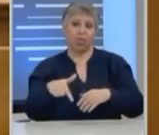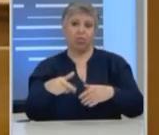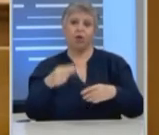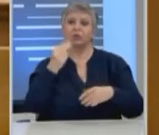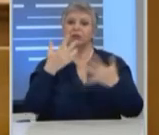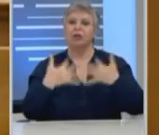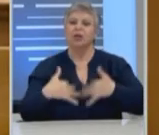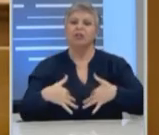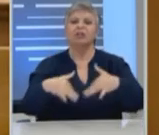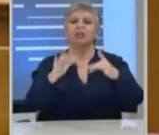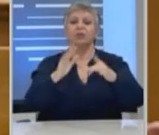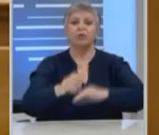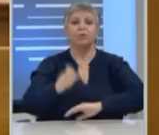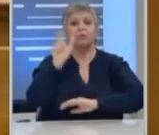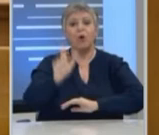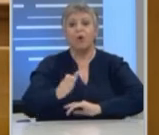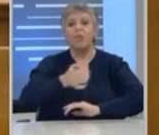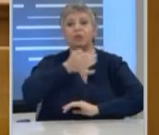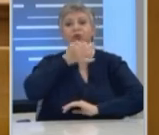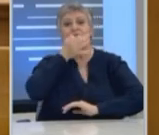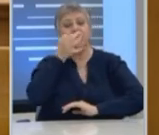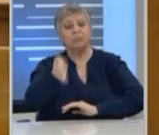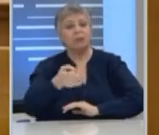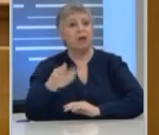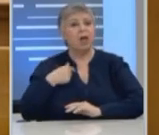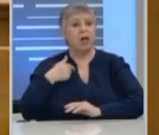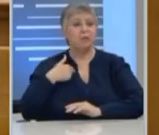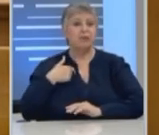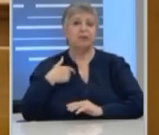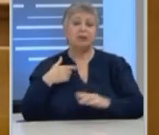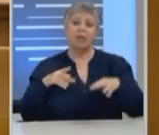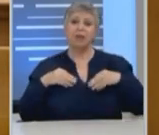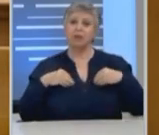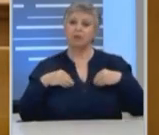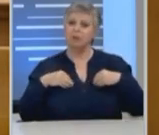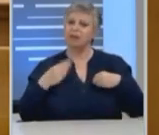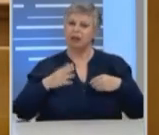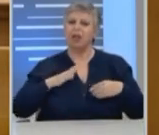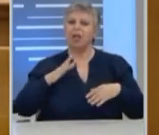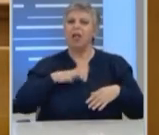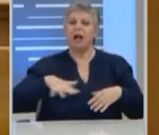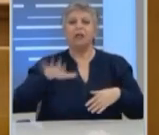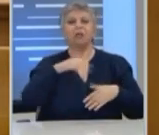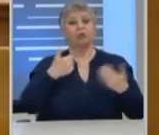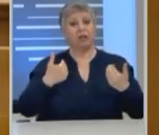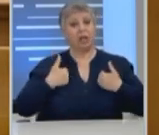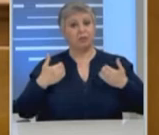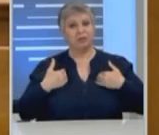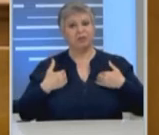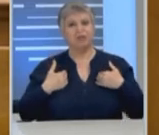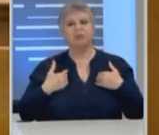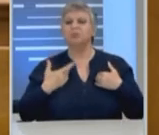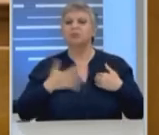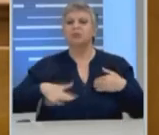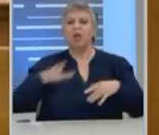να μας πείσει και να πείσει και τον ελληνικό λαό που παρακολουθεί ότι ξανακαταστρέφουμε τη χώρα,